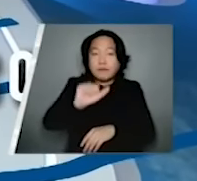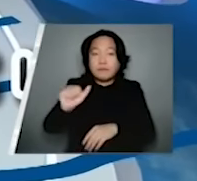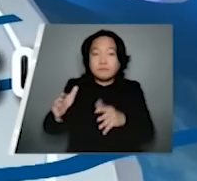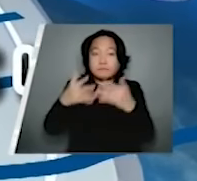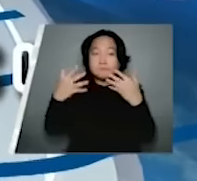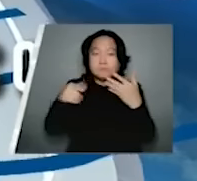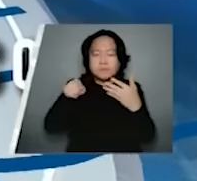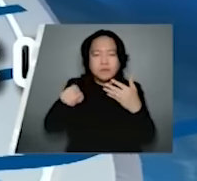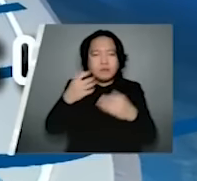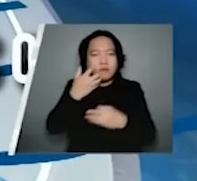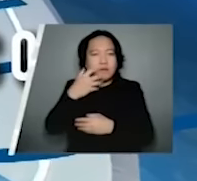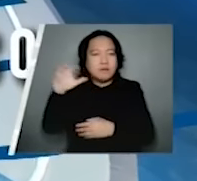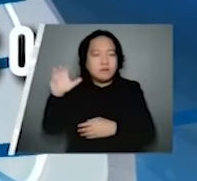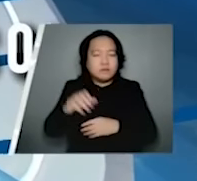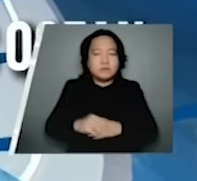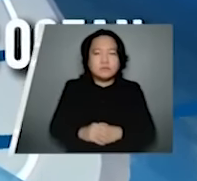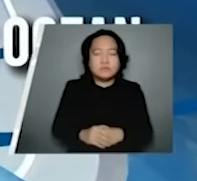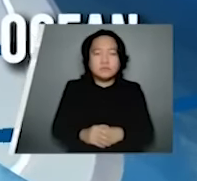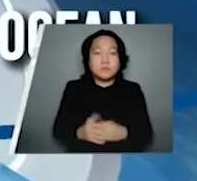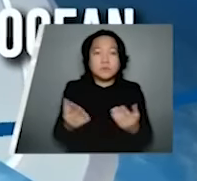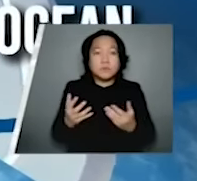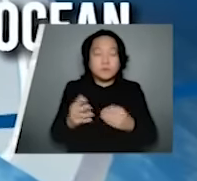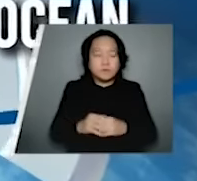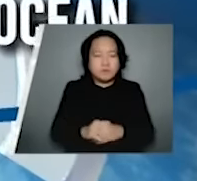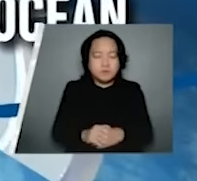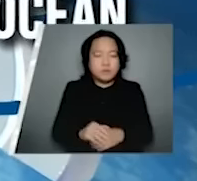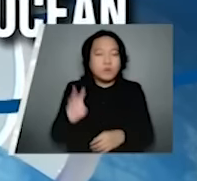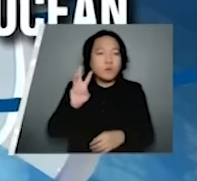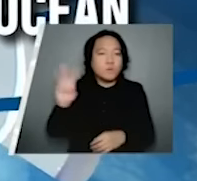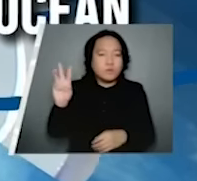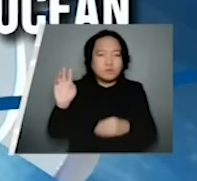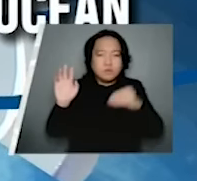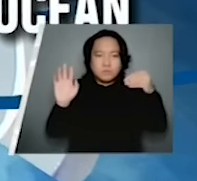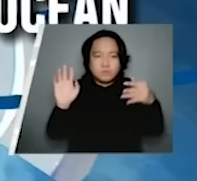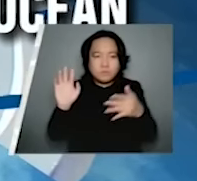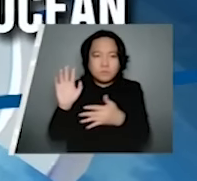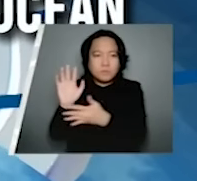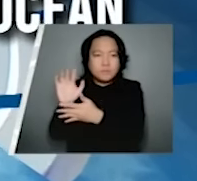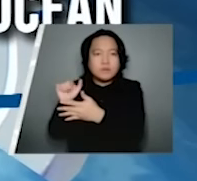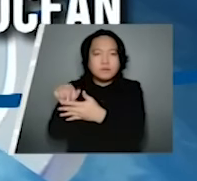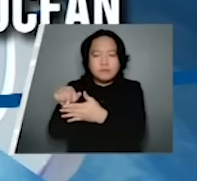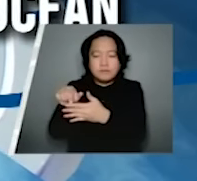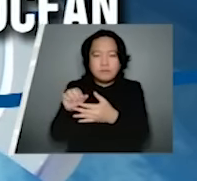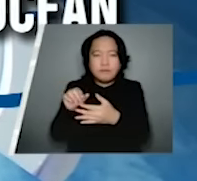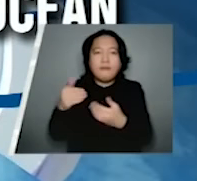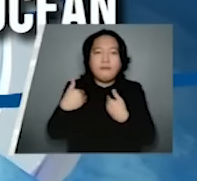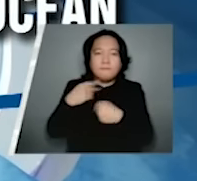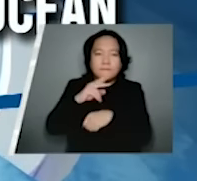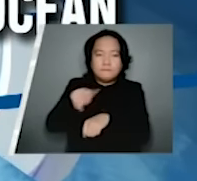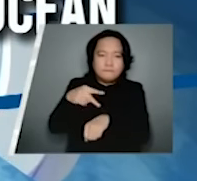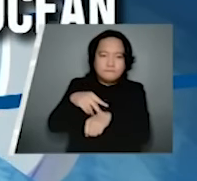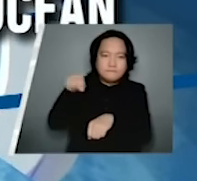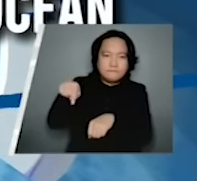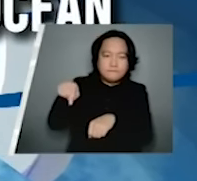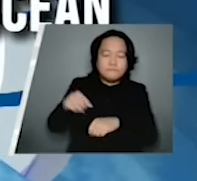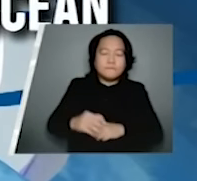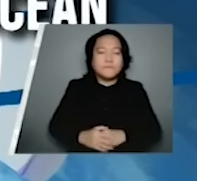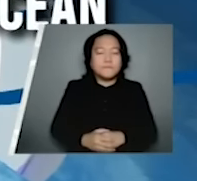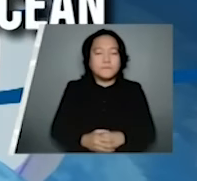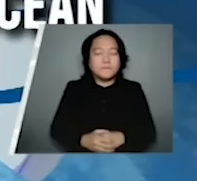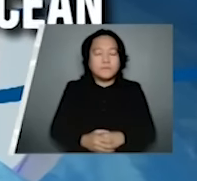itutulak pakanluran patungo sa Western Pacific kung saan naroon ang Pilipinas. Ang epekto niyan, kabaligtaran sa El